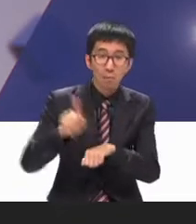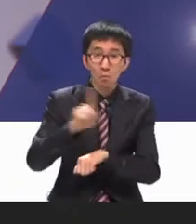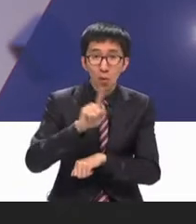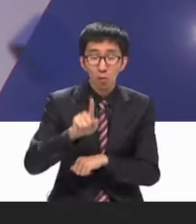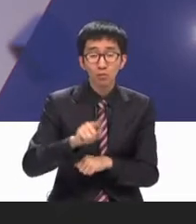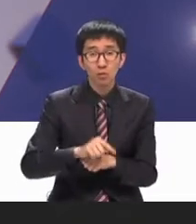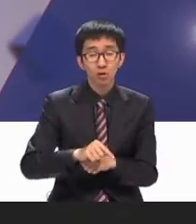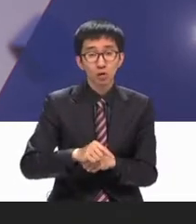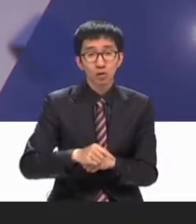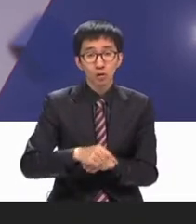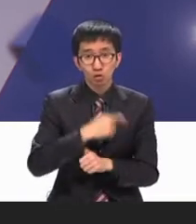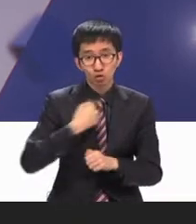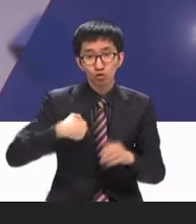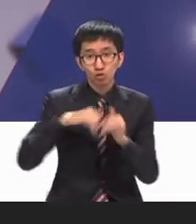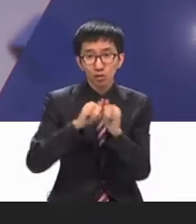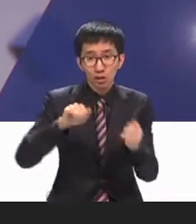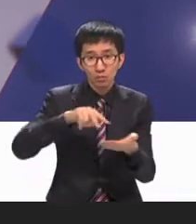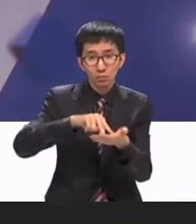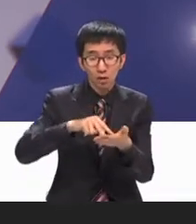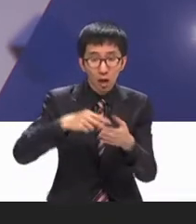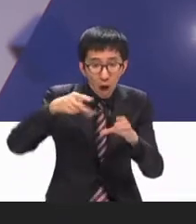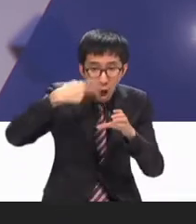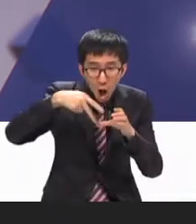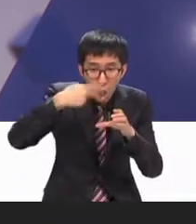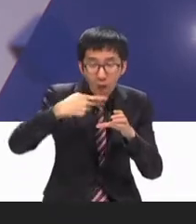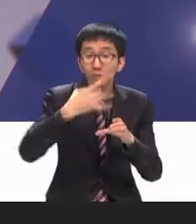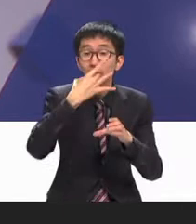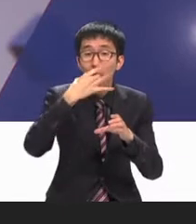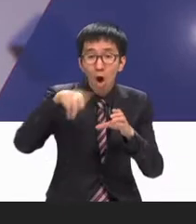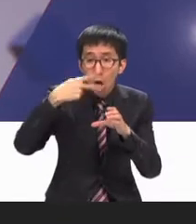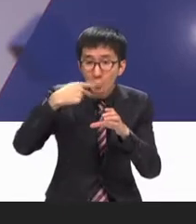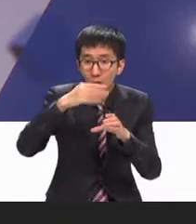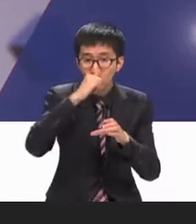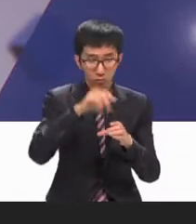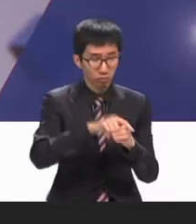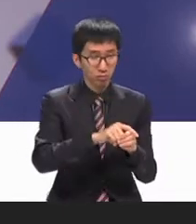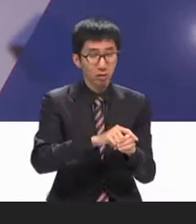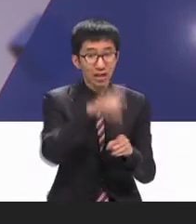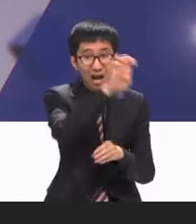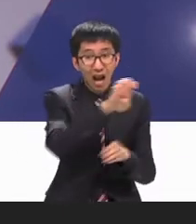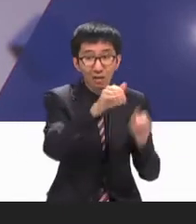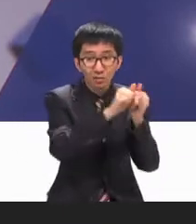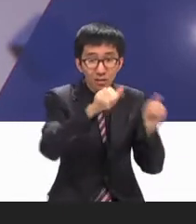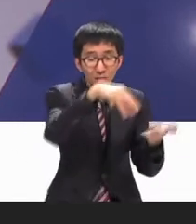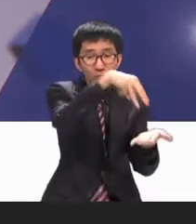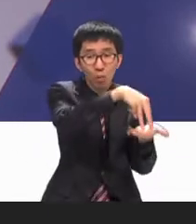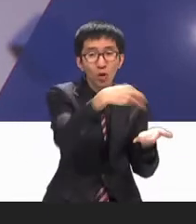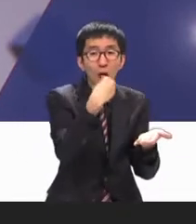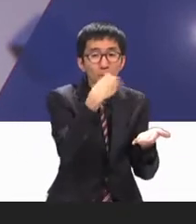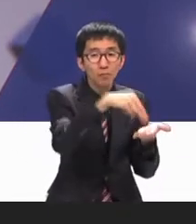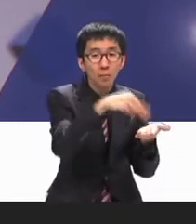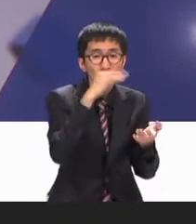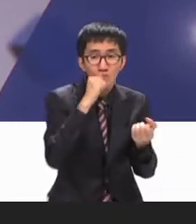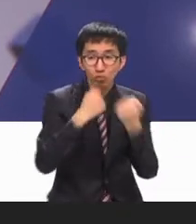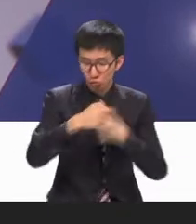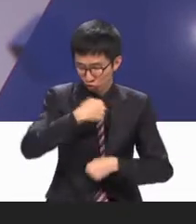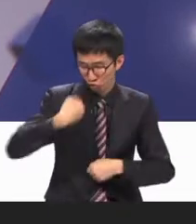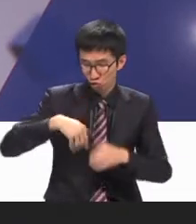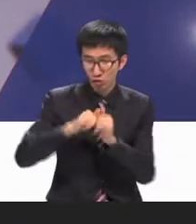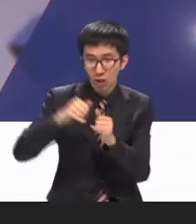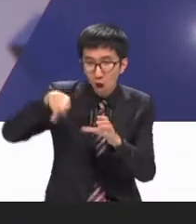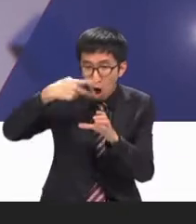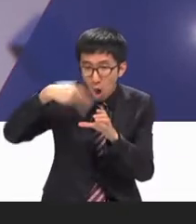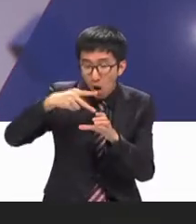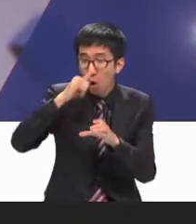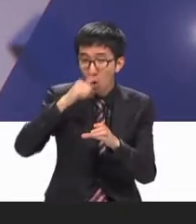젓가락으로 먹습니다 예 당연히 산 사람들이 포커를 먹으면 중국이라는 젓가락으로 집어 먹어야 정상인데 즉 왜 갑자기 적을